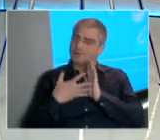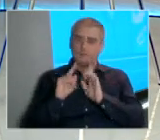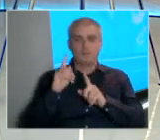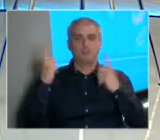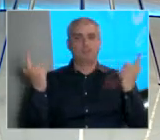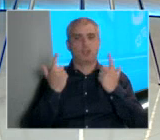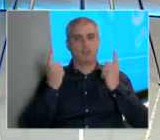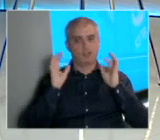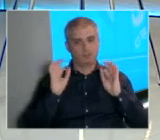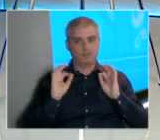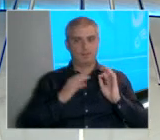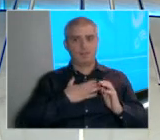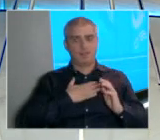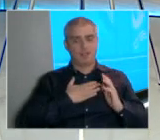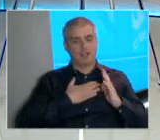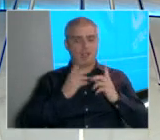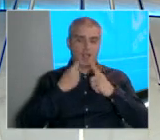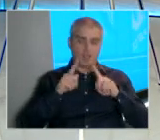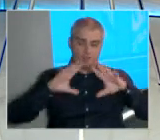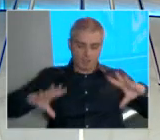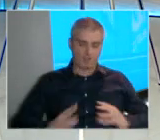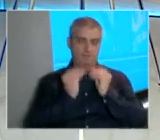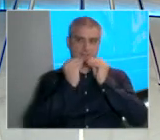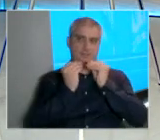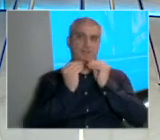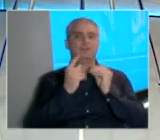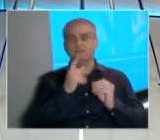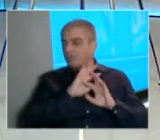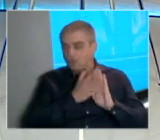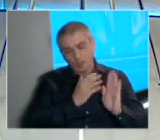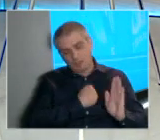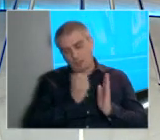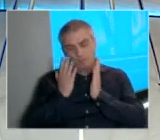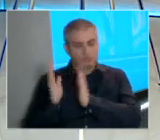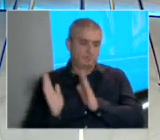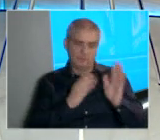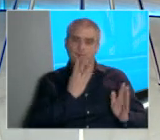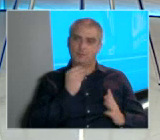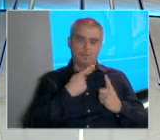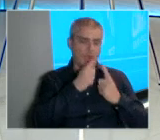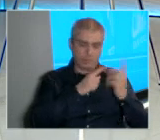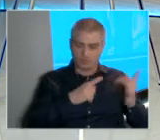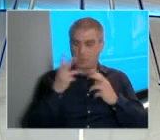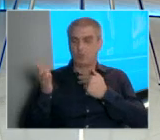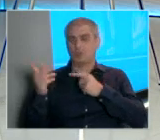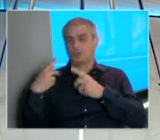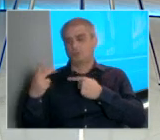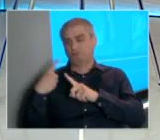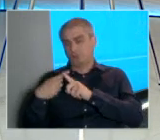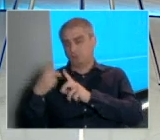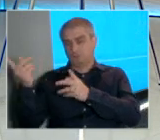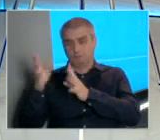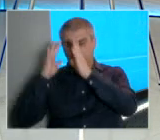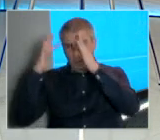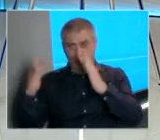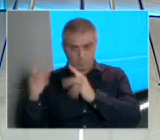שמחוגגים את מה שנקרא קריסמקה, חנוכה וקריסמס ביחד. כל דת ושלה, היהודים עכשיו חוגגים חנוכה, נוצרים חוגגים בחג מולד,